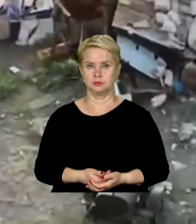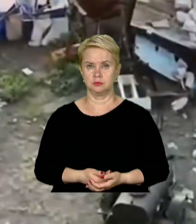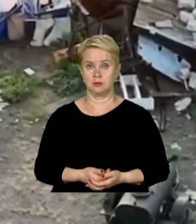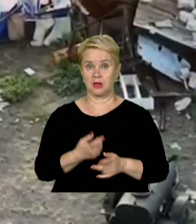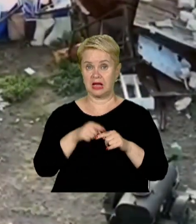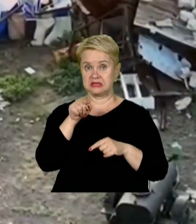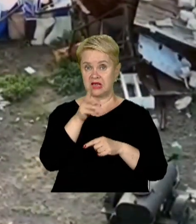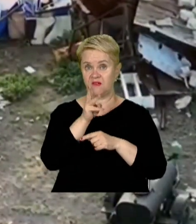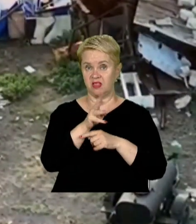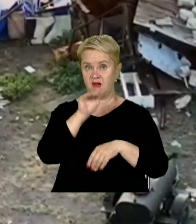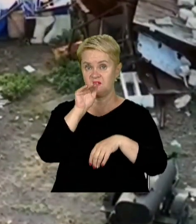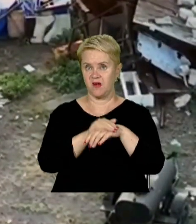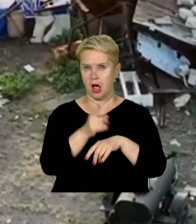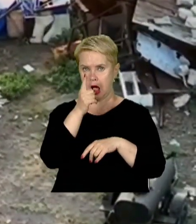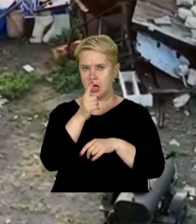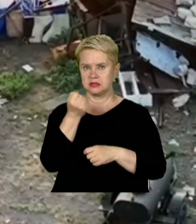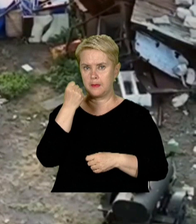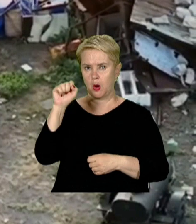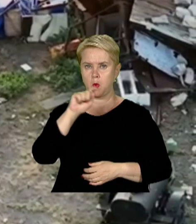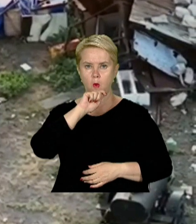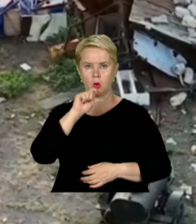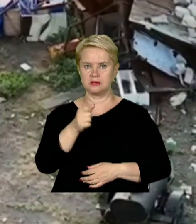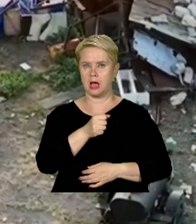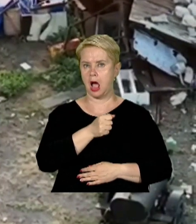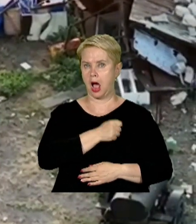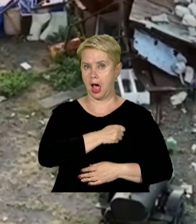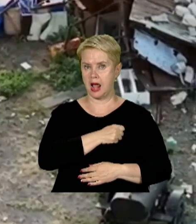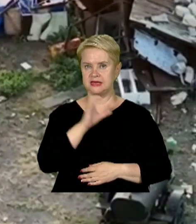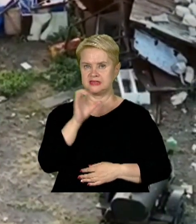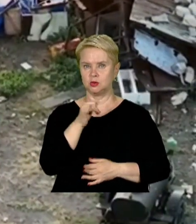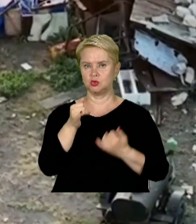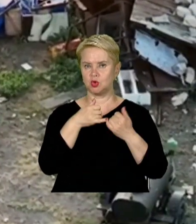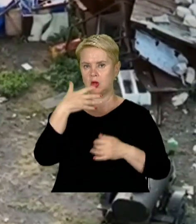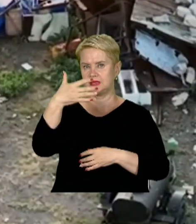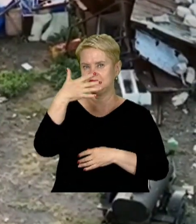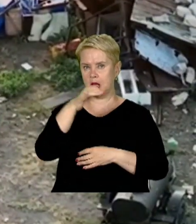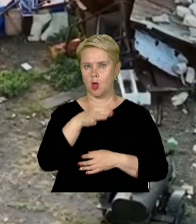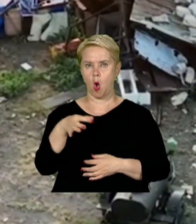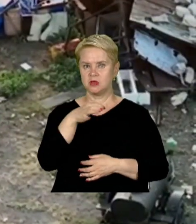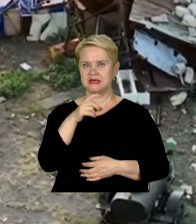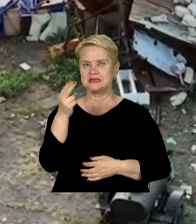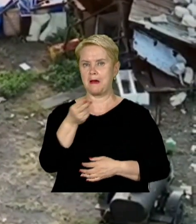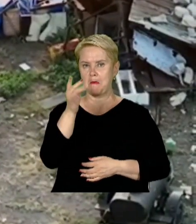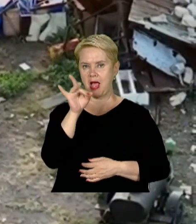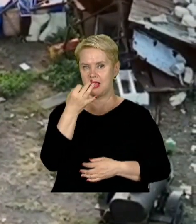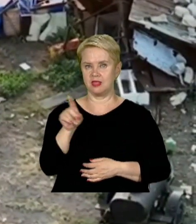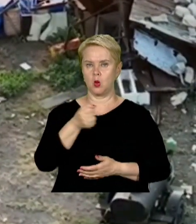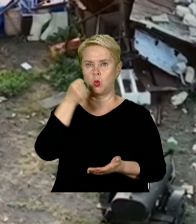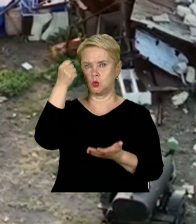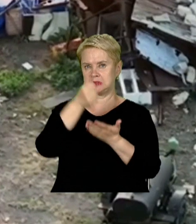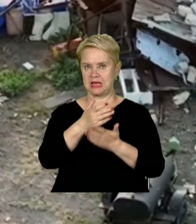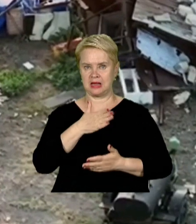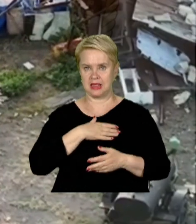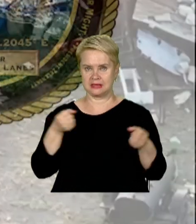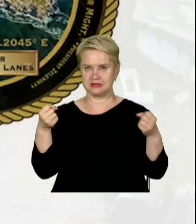А це відеофакт однієї з перемог української армії. Синьо-жовтий стяг над островом Зміїний. Його встановили